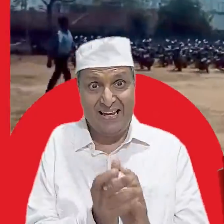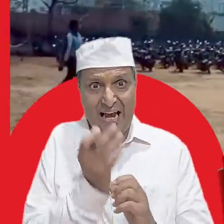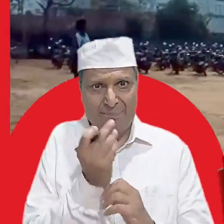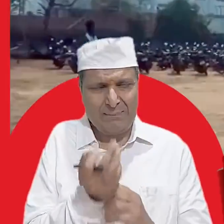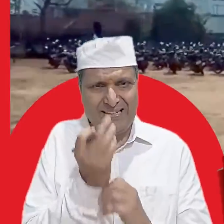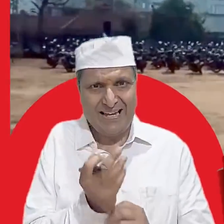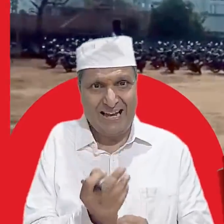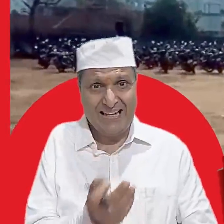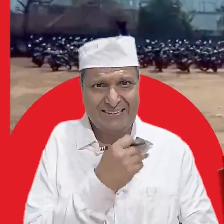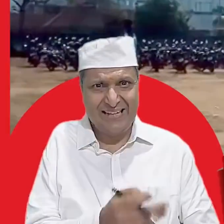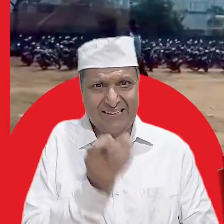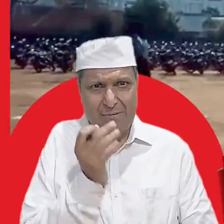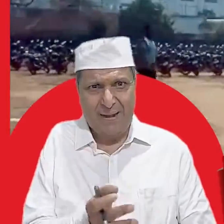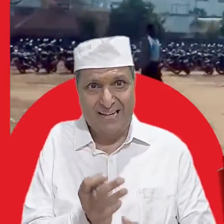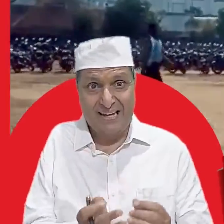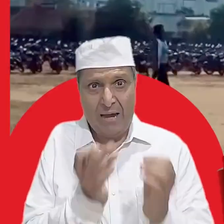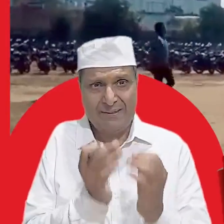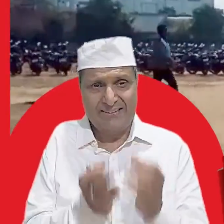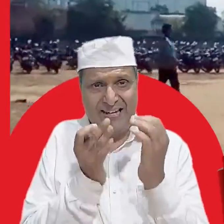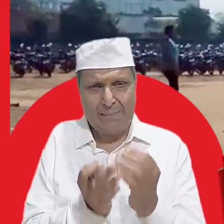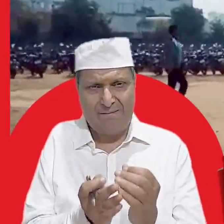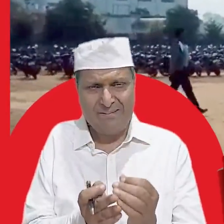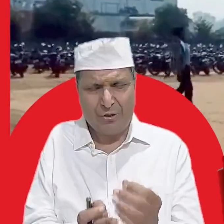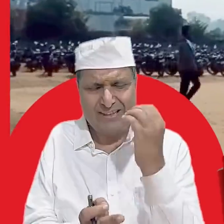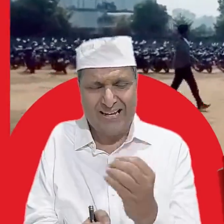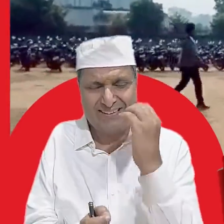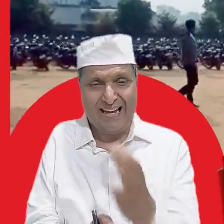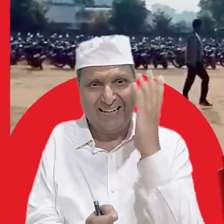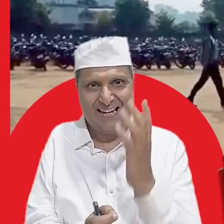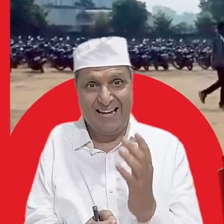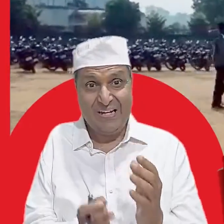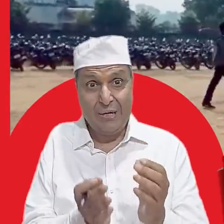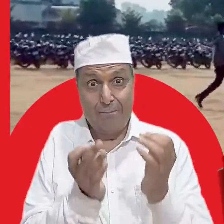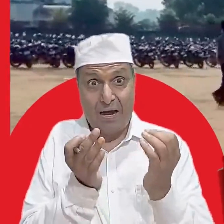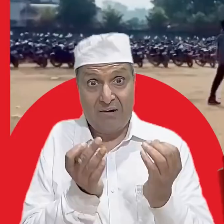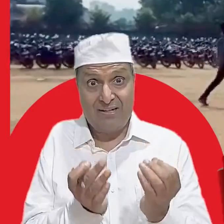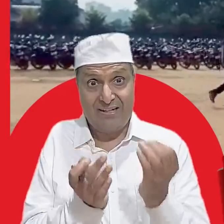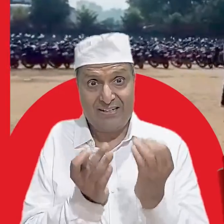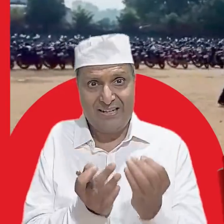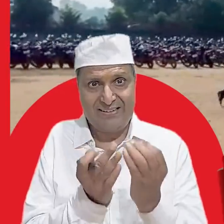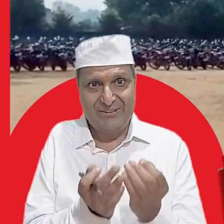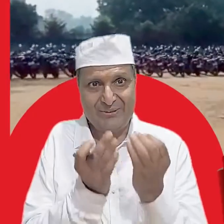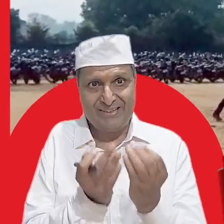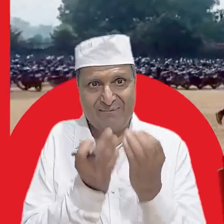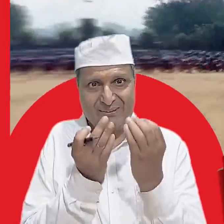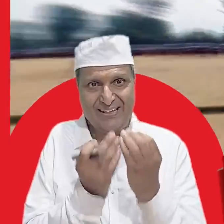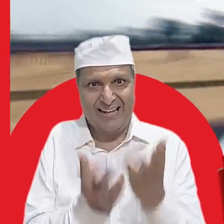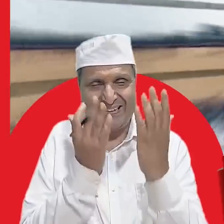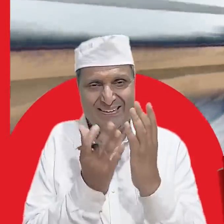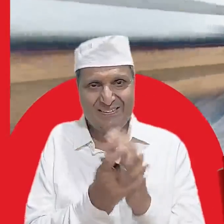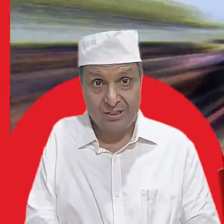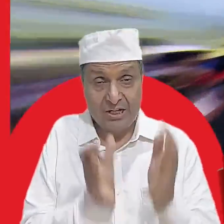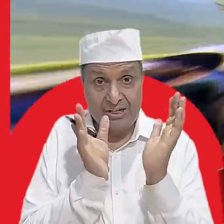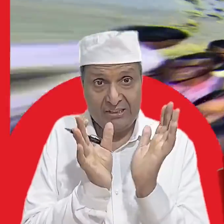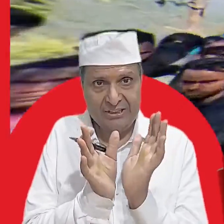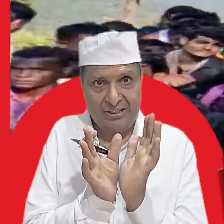जाएंगे। आप सब देखिएगा इसी तरीके से इन पर बैठकर हम किस तरीके से पावनता को तार तार करेंगे, पावन रखेंगे तीर्थ को। दावा तो यह करते